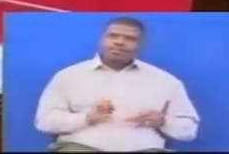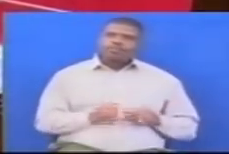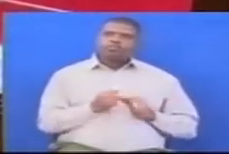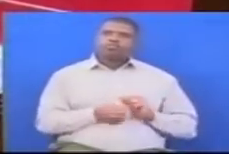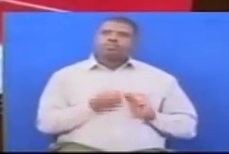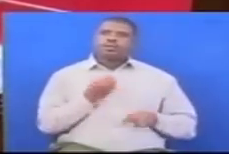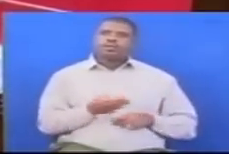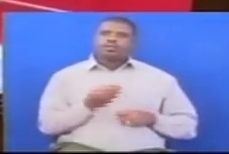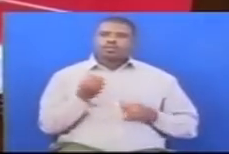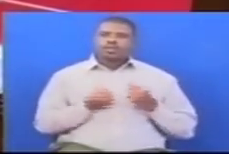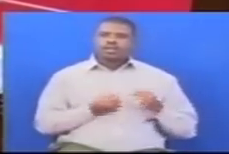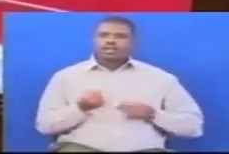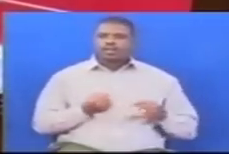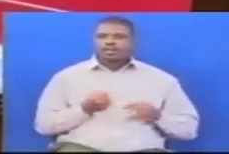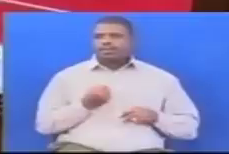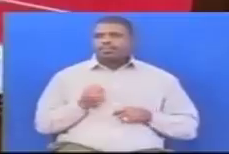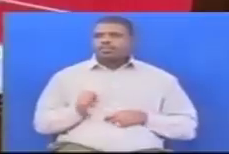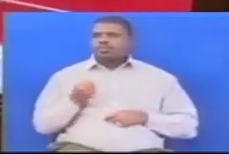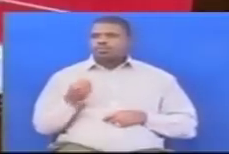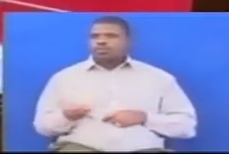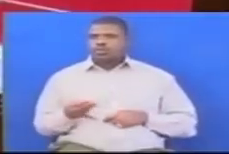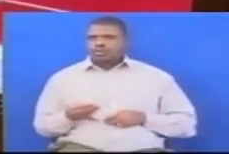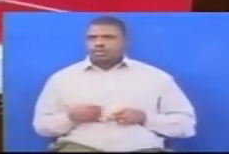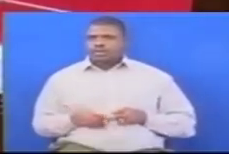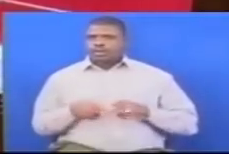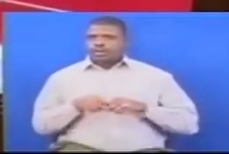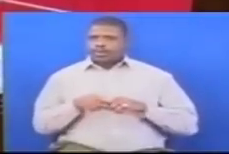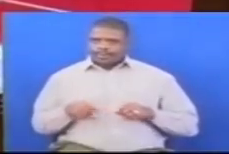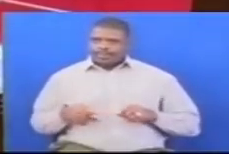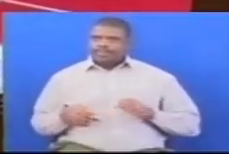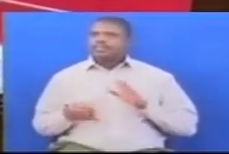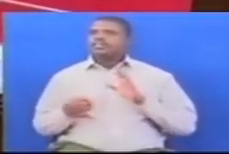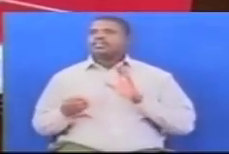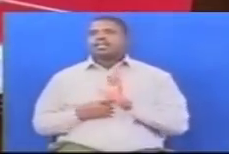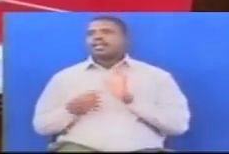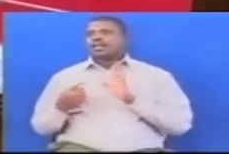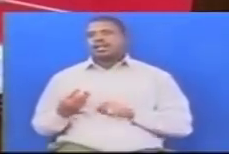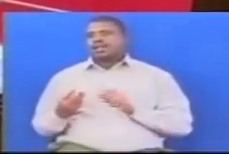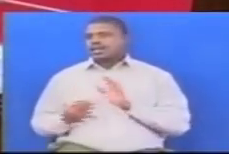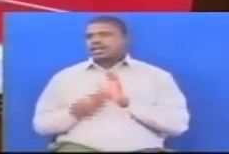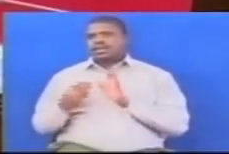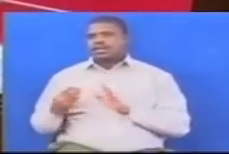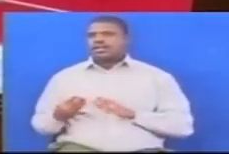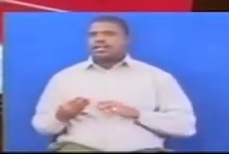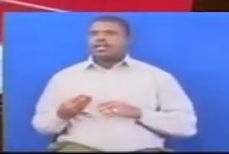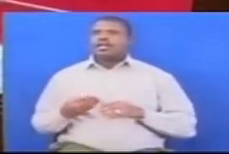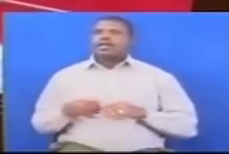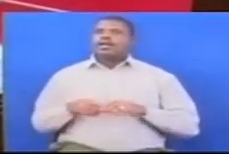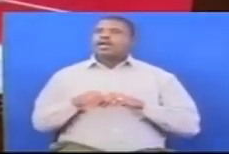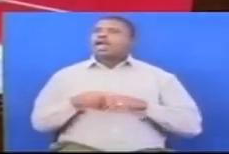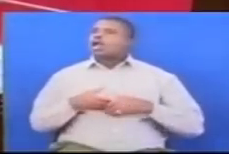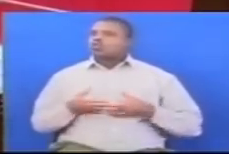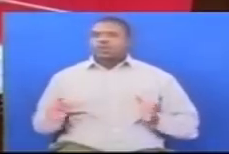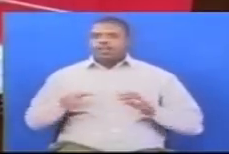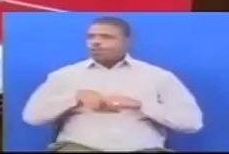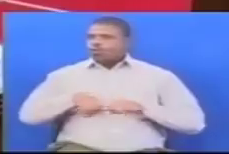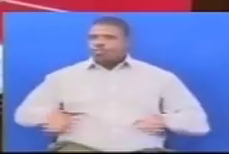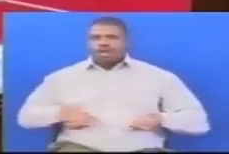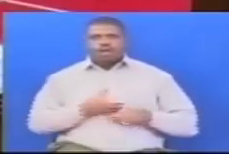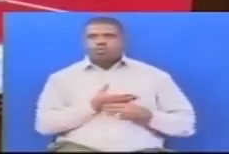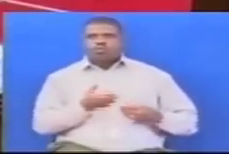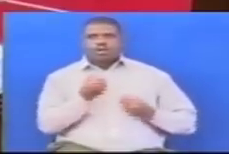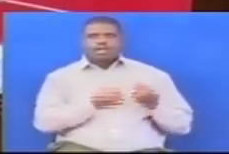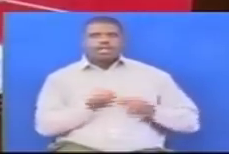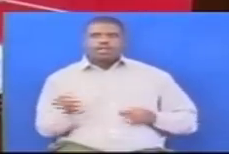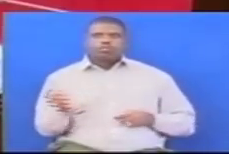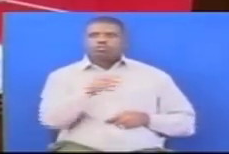14 wakati gari milioni 3. Nimepakia mabomba milioni 98. Mheshimiwa, nilidai hakuna mabomba aliyopakia wala hakuna gari lililokuja na